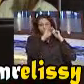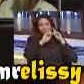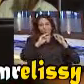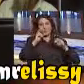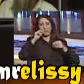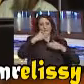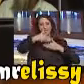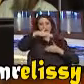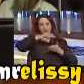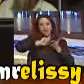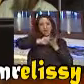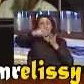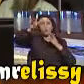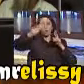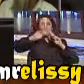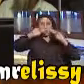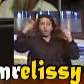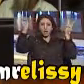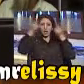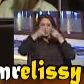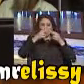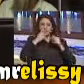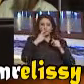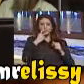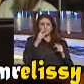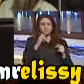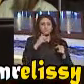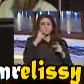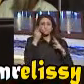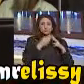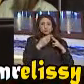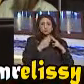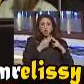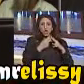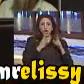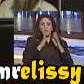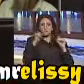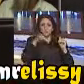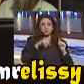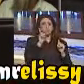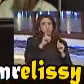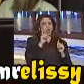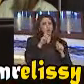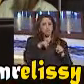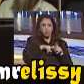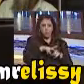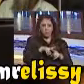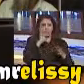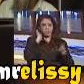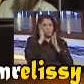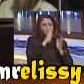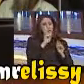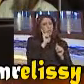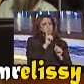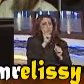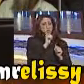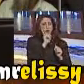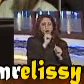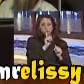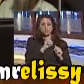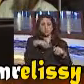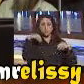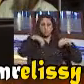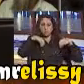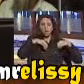أن غالبية الشعب المصري ينبذ العنف، وأن مصر بفضل الله آمنة حتى وإن حدثت